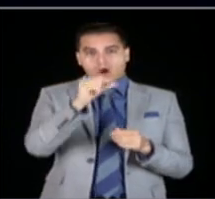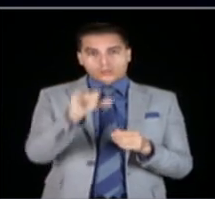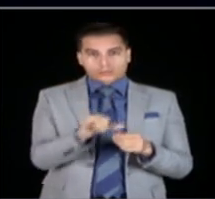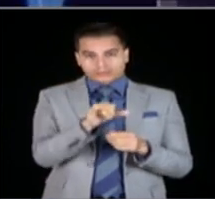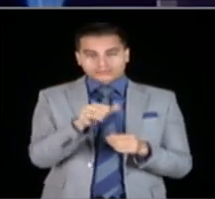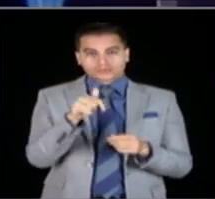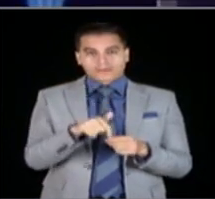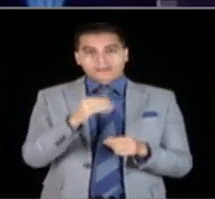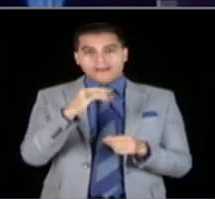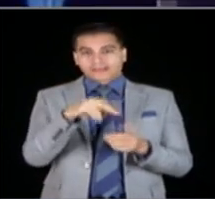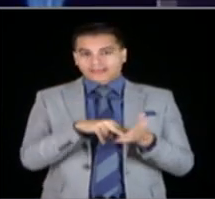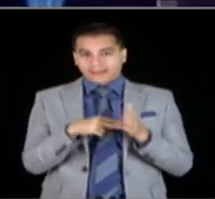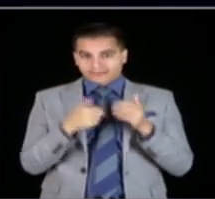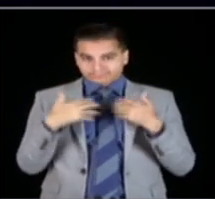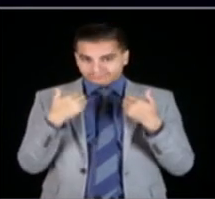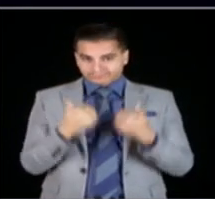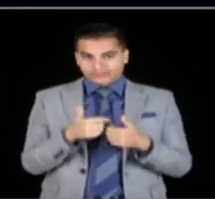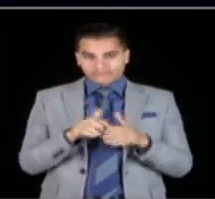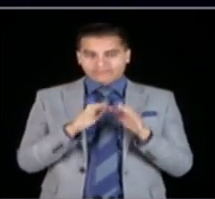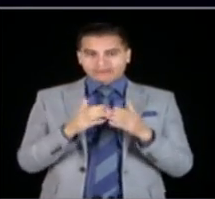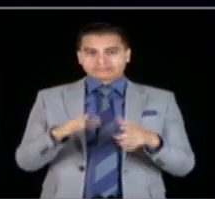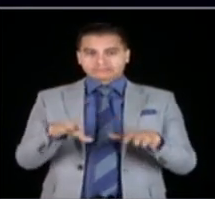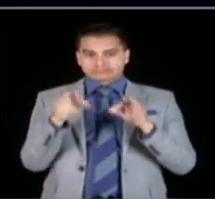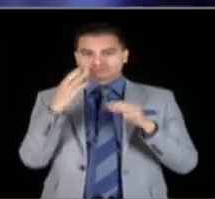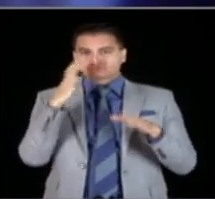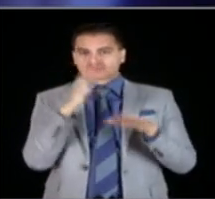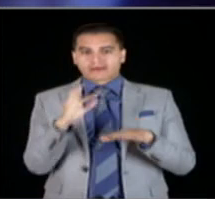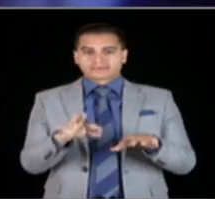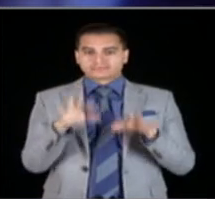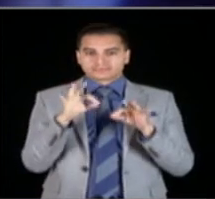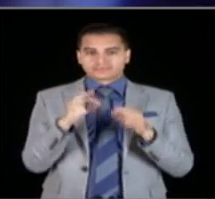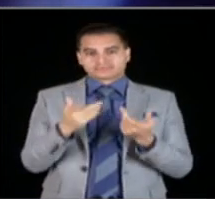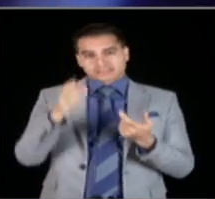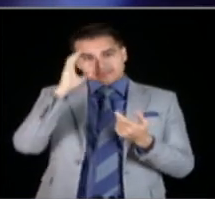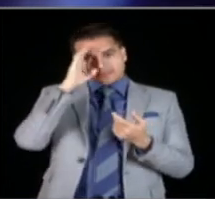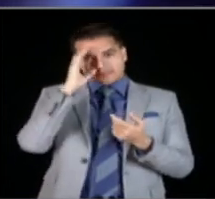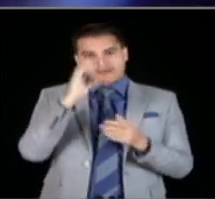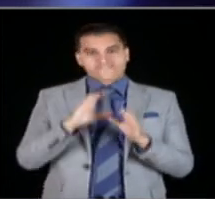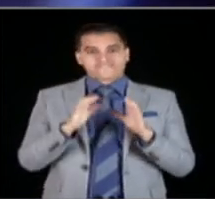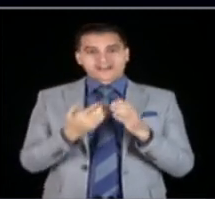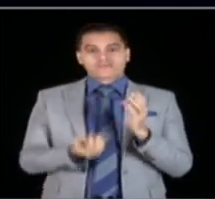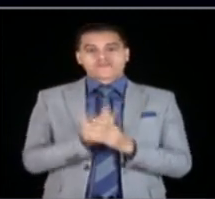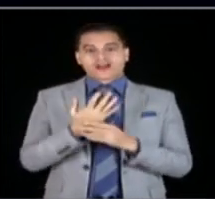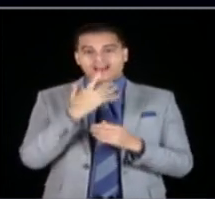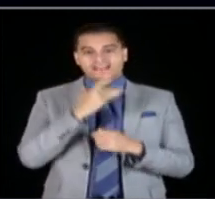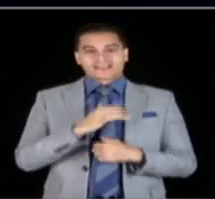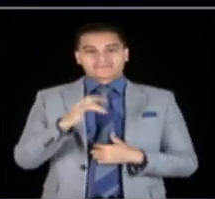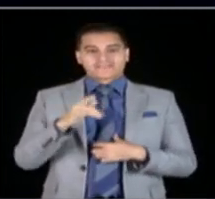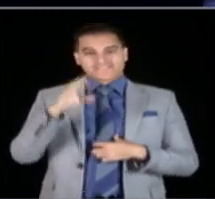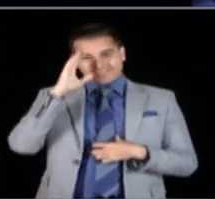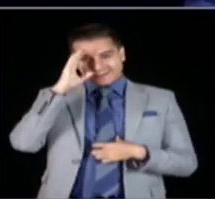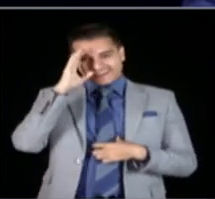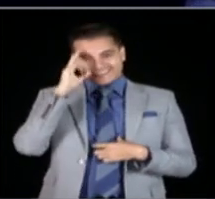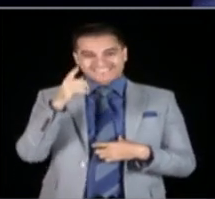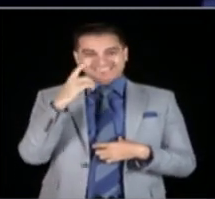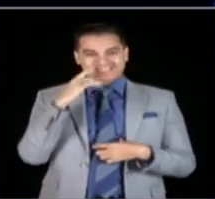ازيك يا محمد؟ الحمد لله تمام. فريق جديد وتشكيل جديد الزمالك فريق المفاجآت على طول يعني. زملكاوي، نزل